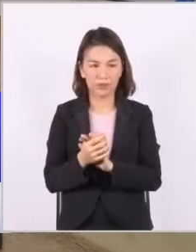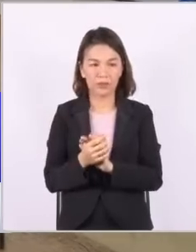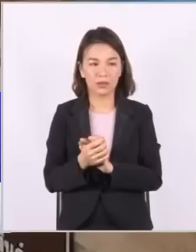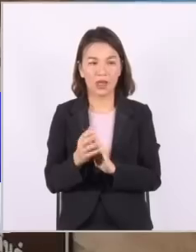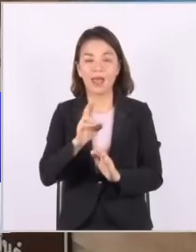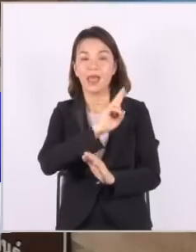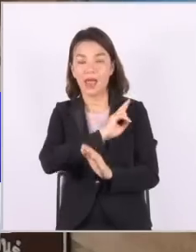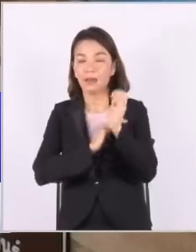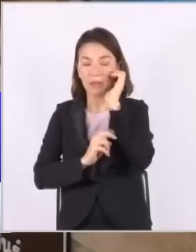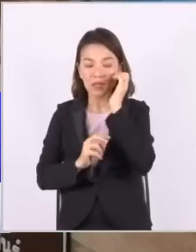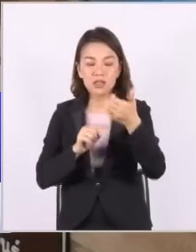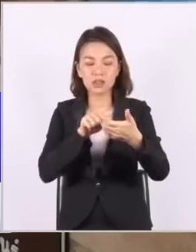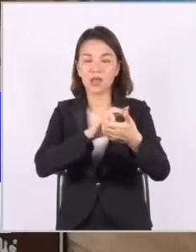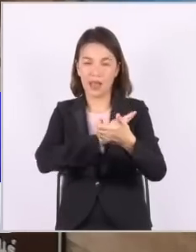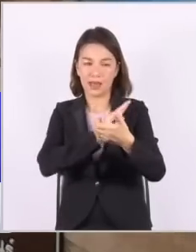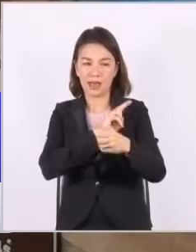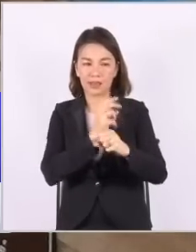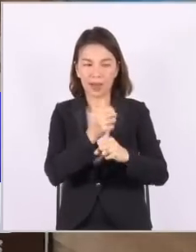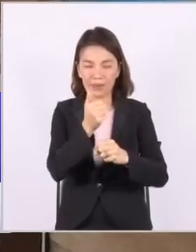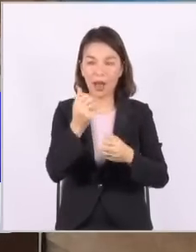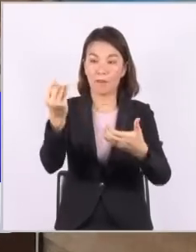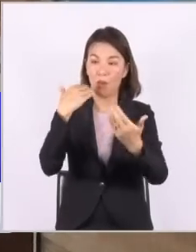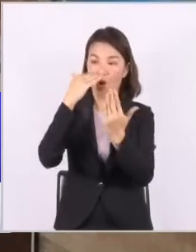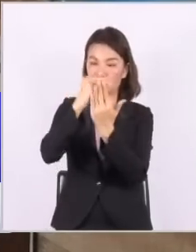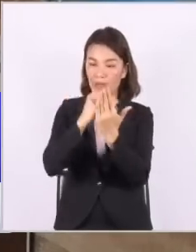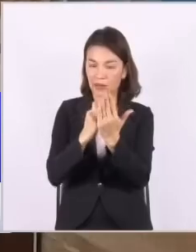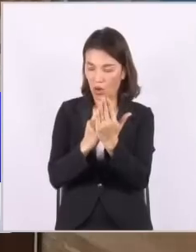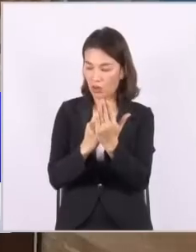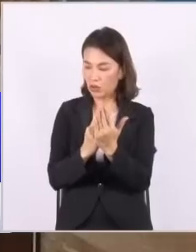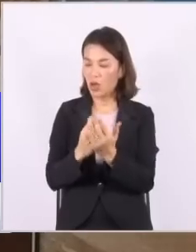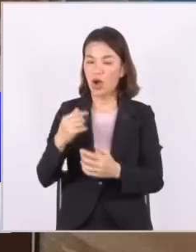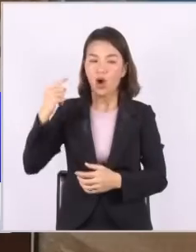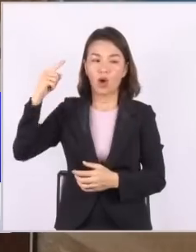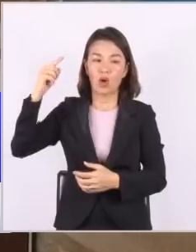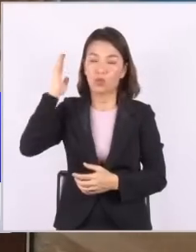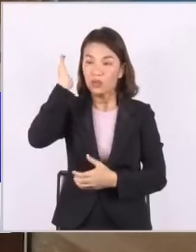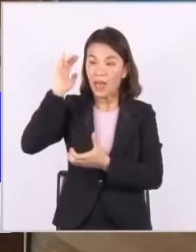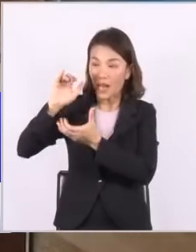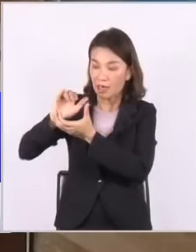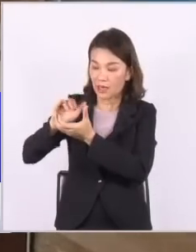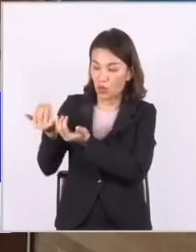ในแอปได้แล้วเขาจะบอกวิธีทำก็เลยให้ลูกสะใภ้มาทำเขาบอกให้เข้าแอป